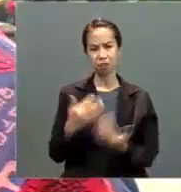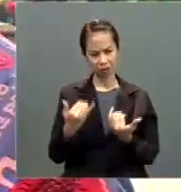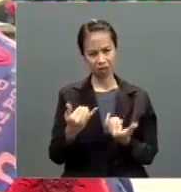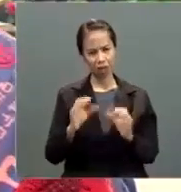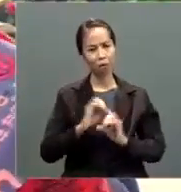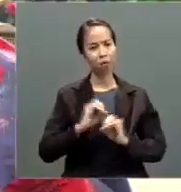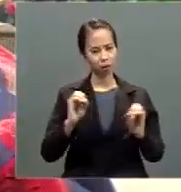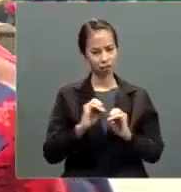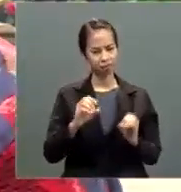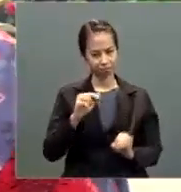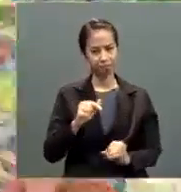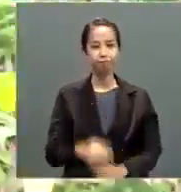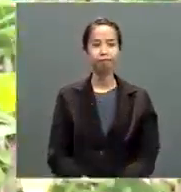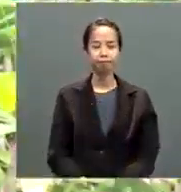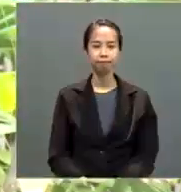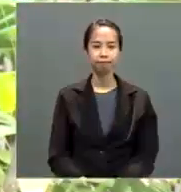ะ